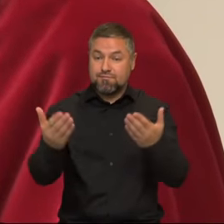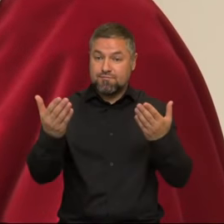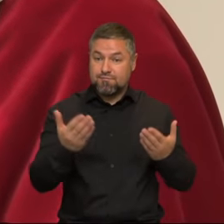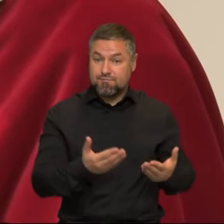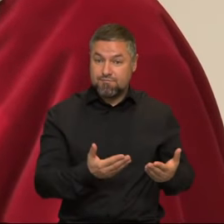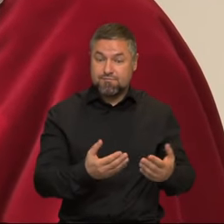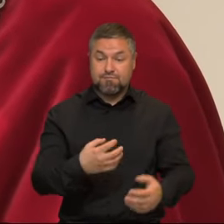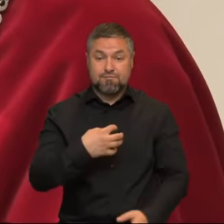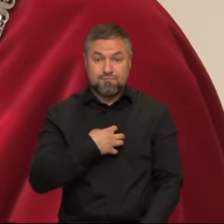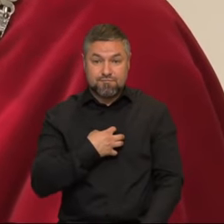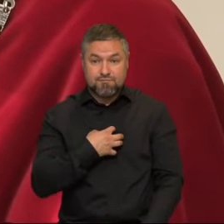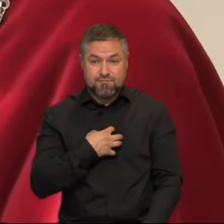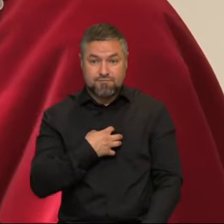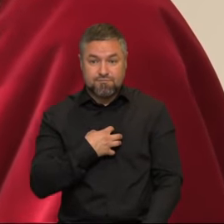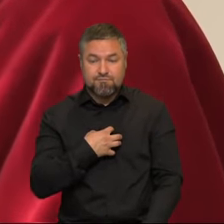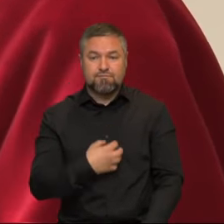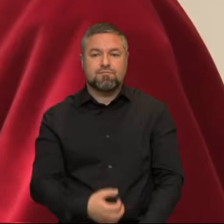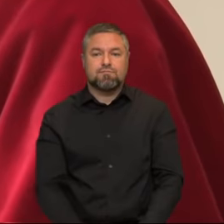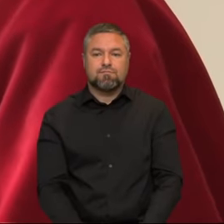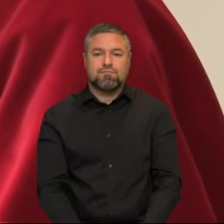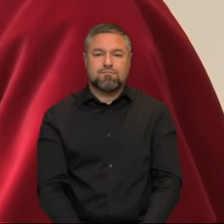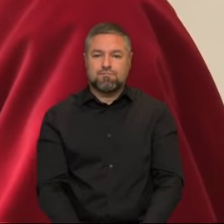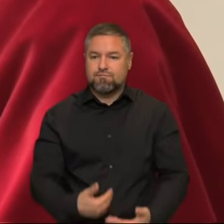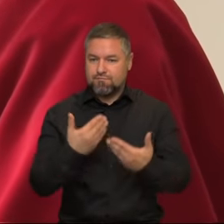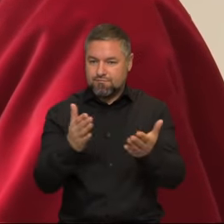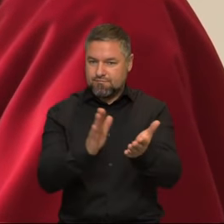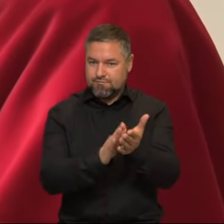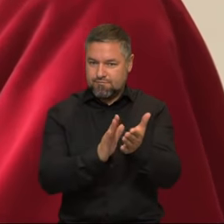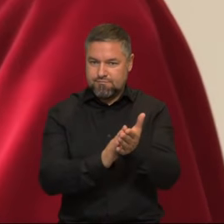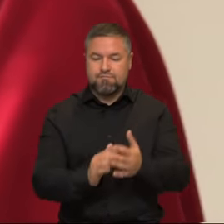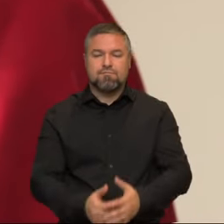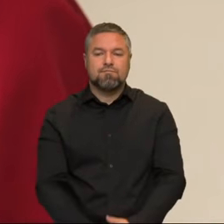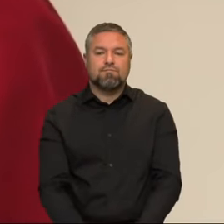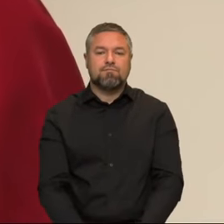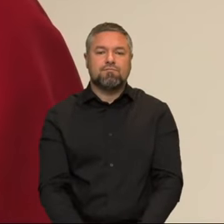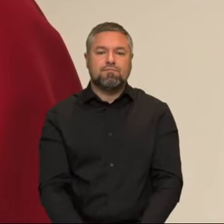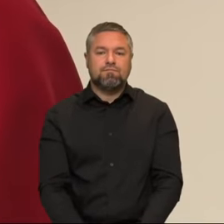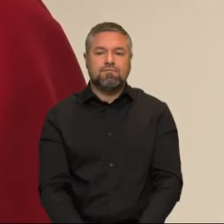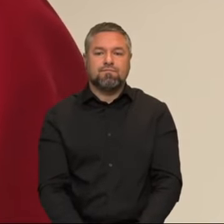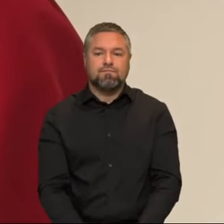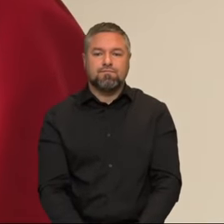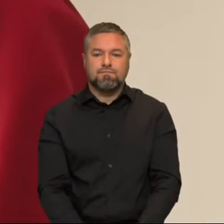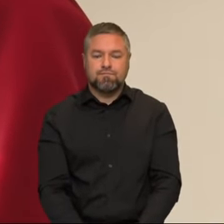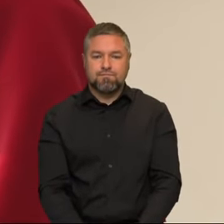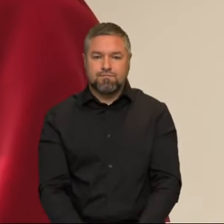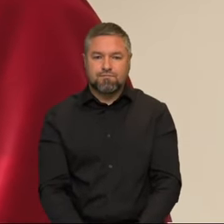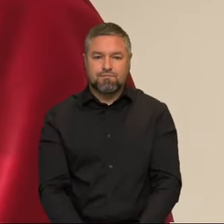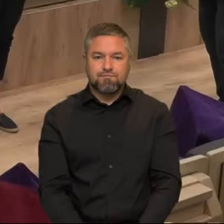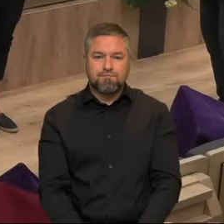Zapraszam Magnificencję Rektora o wręczenie nagród. Bardzo proszę.